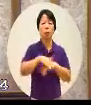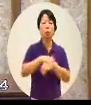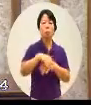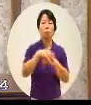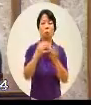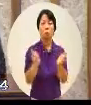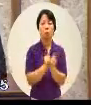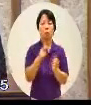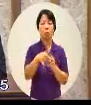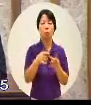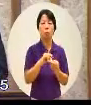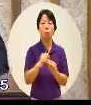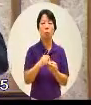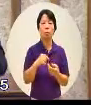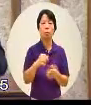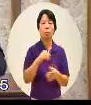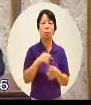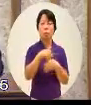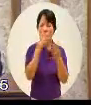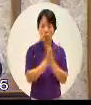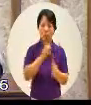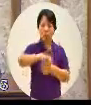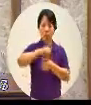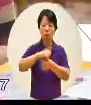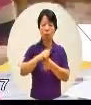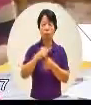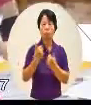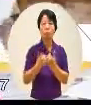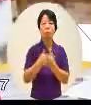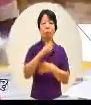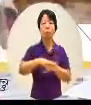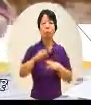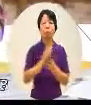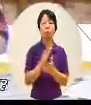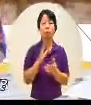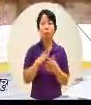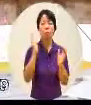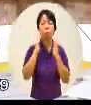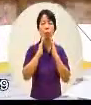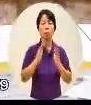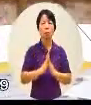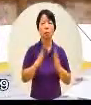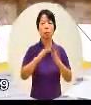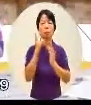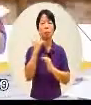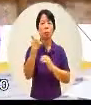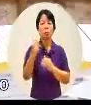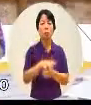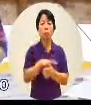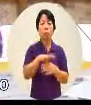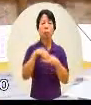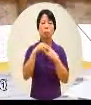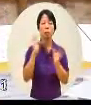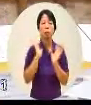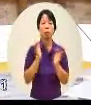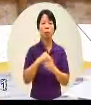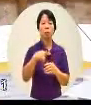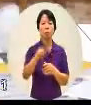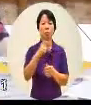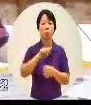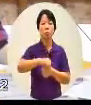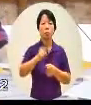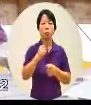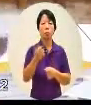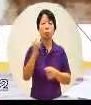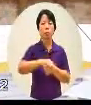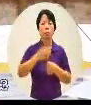拿到奖， 所以这个语言也是可以加分， 都可以。 所以很多家长就带着小孩去学客语，好学闽南语，哎、欸，这都爱